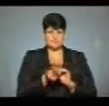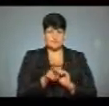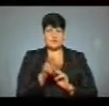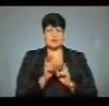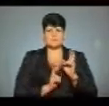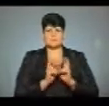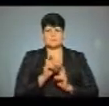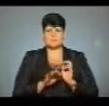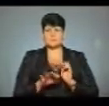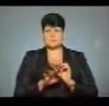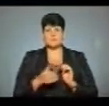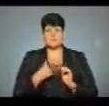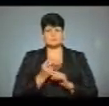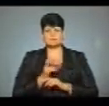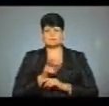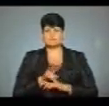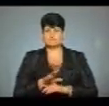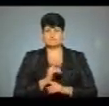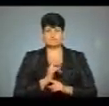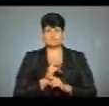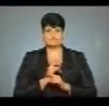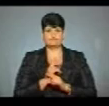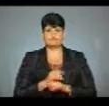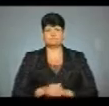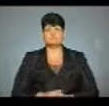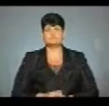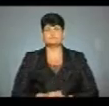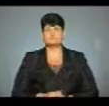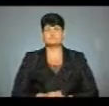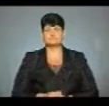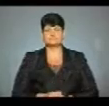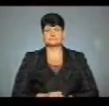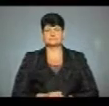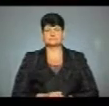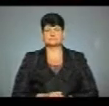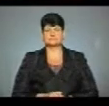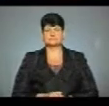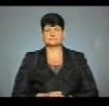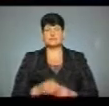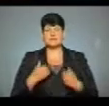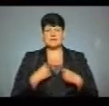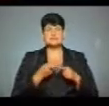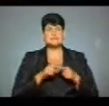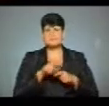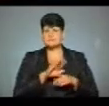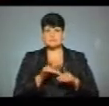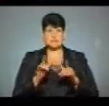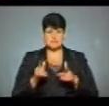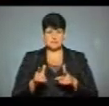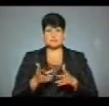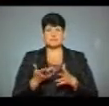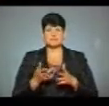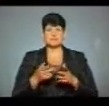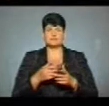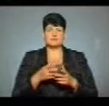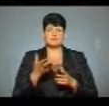підприємства. Нам заходити на підприємство не дозволяють. Я з цим зовсім не згідна, тому що першіння в горлі